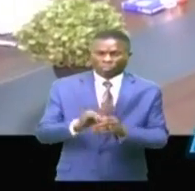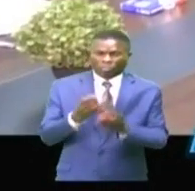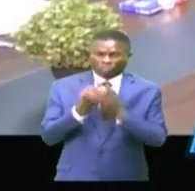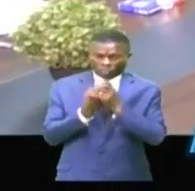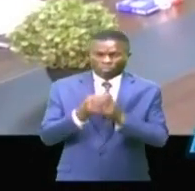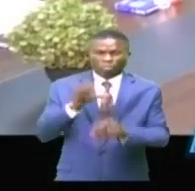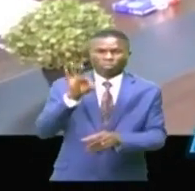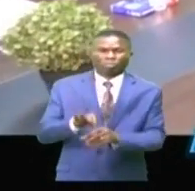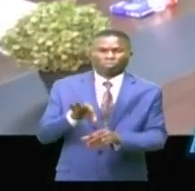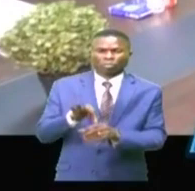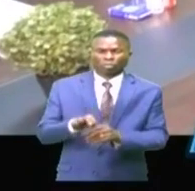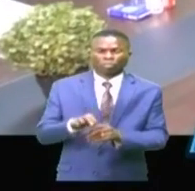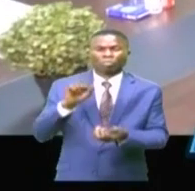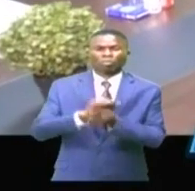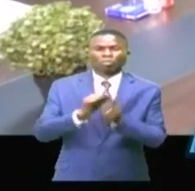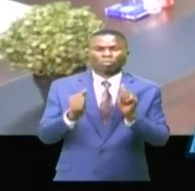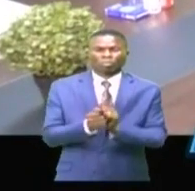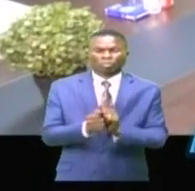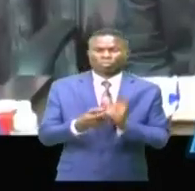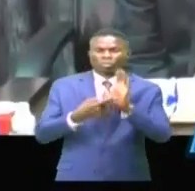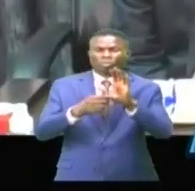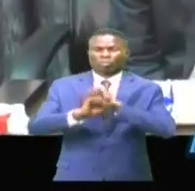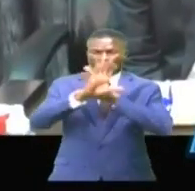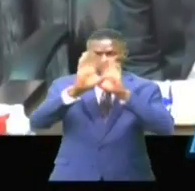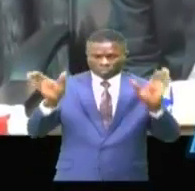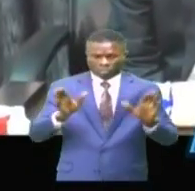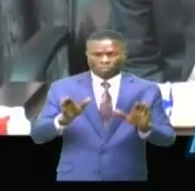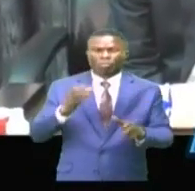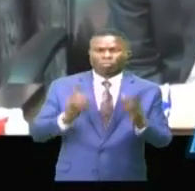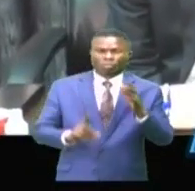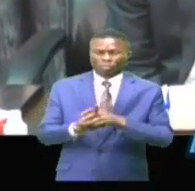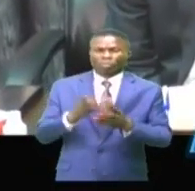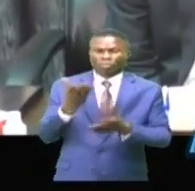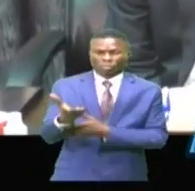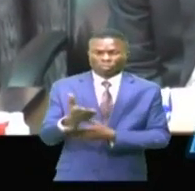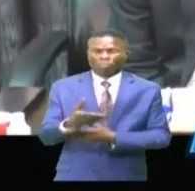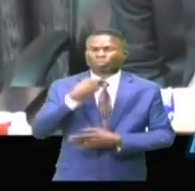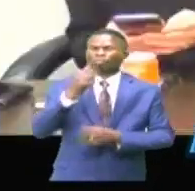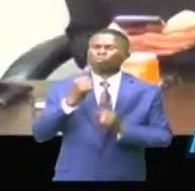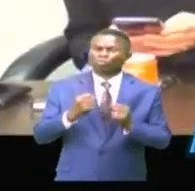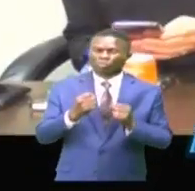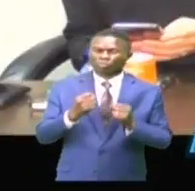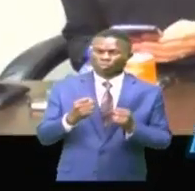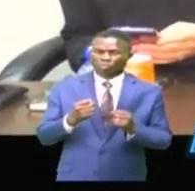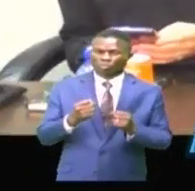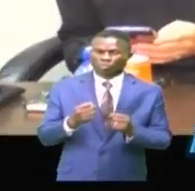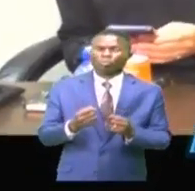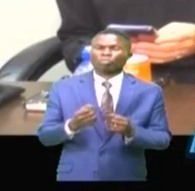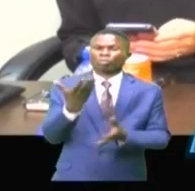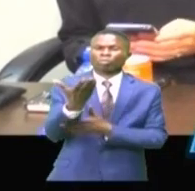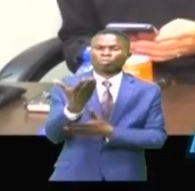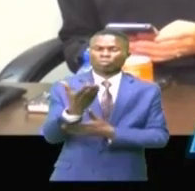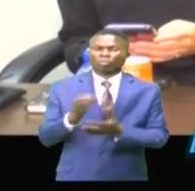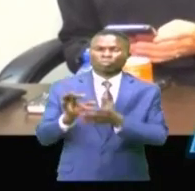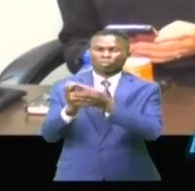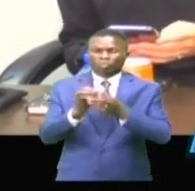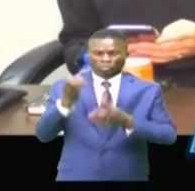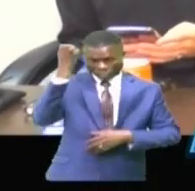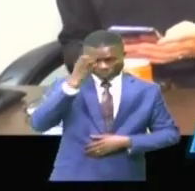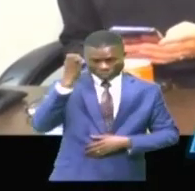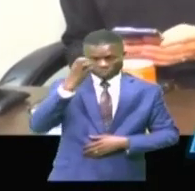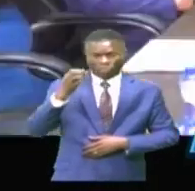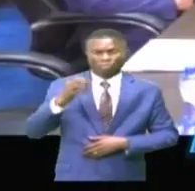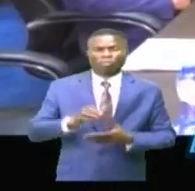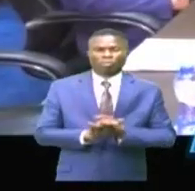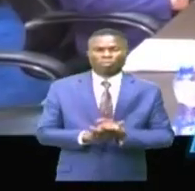mois des élections les problèmes des transparences se posent avec insistance d'où la sollicitation de l'Union européenne par